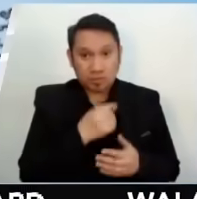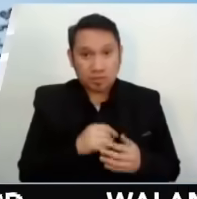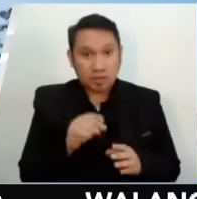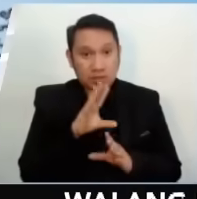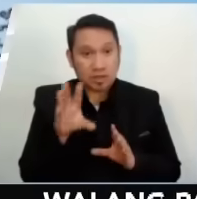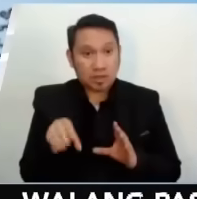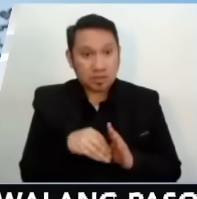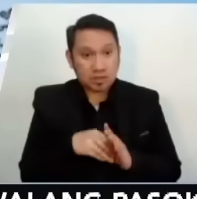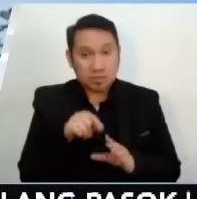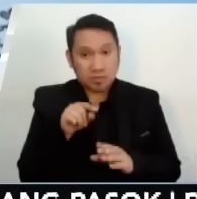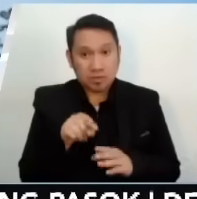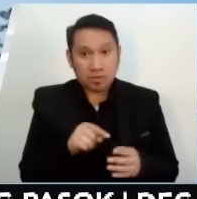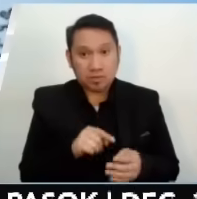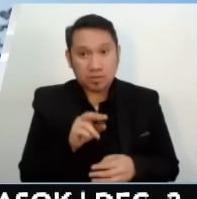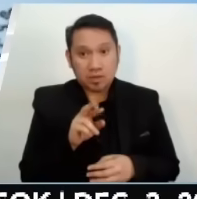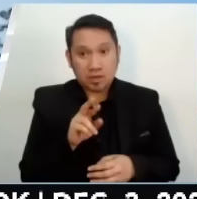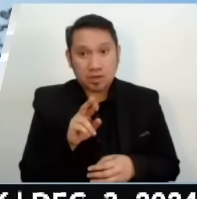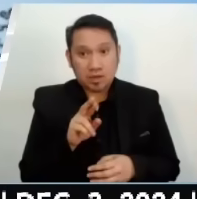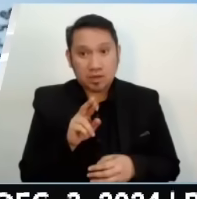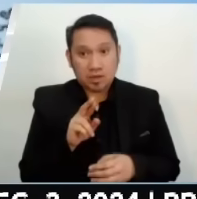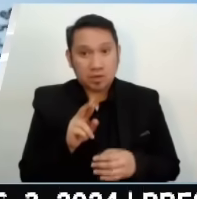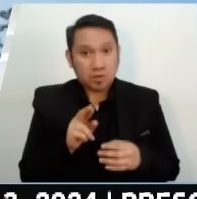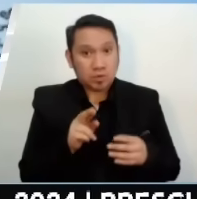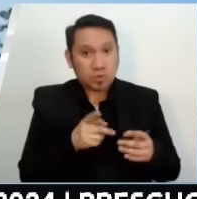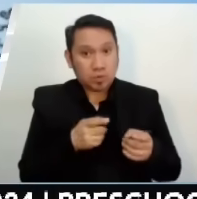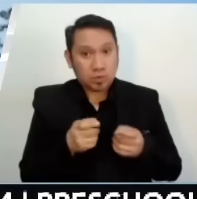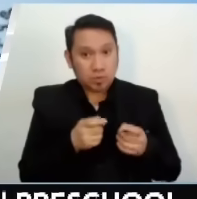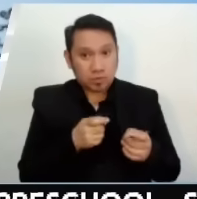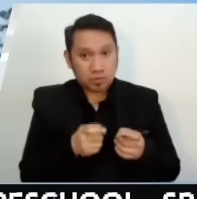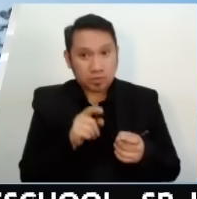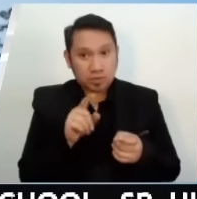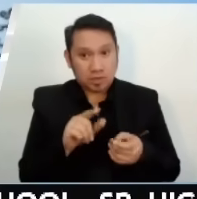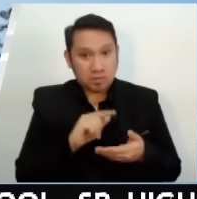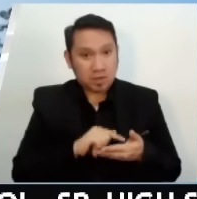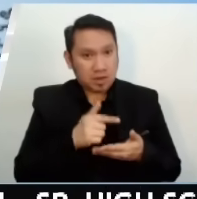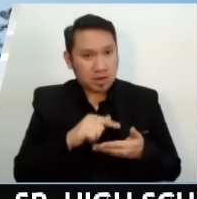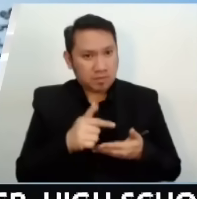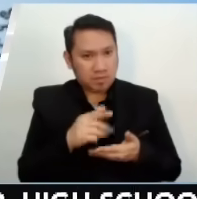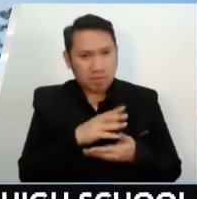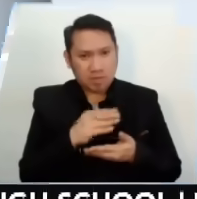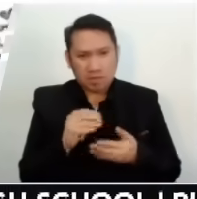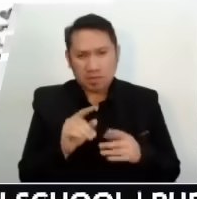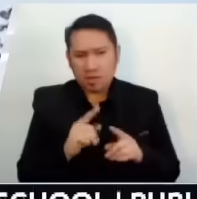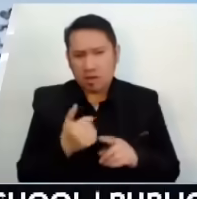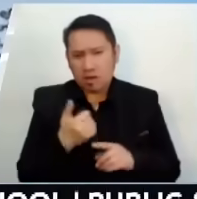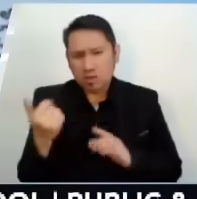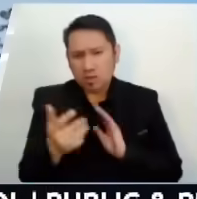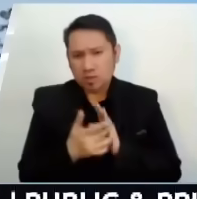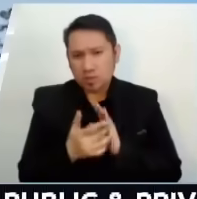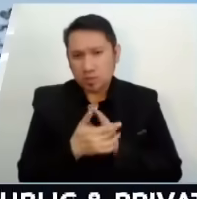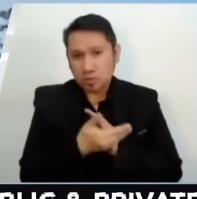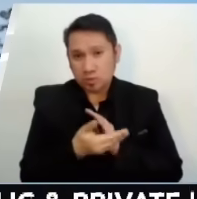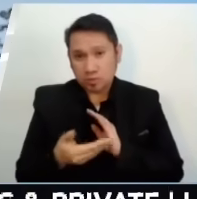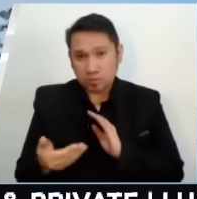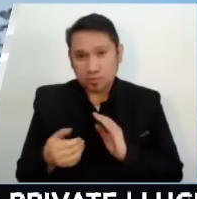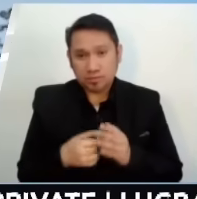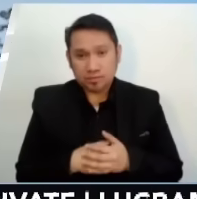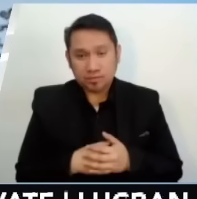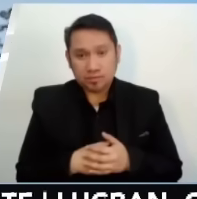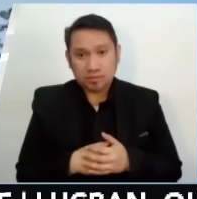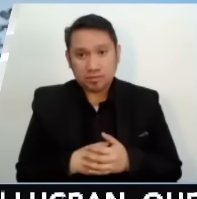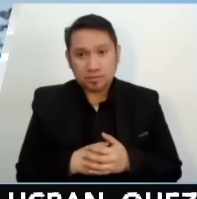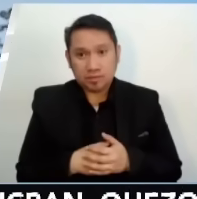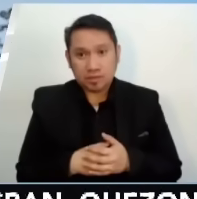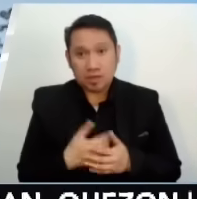rigged o minanipulang bidding ng laptop at iba pang electronic device sa DepEd. At ang anilay pagwaldas ng